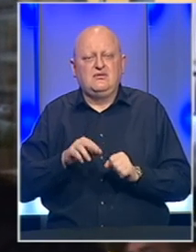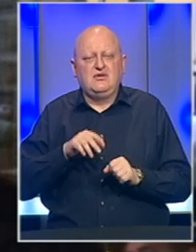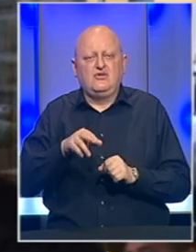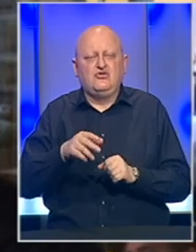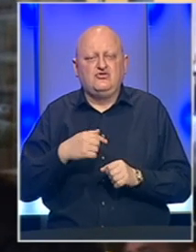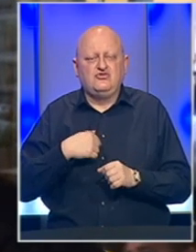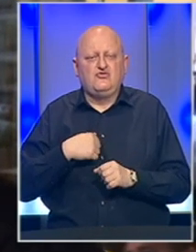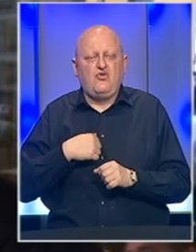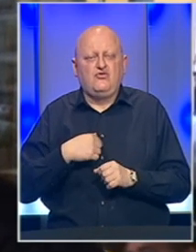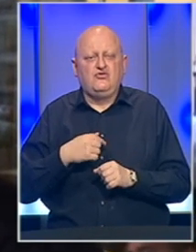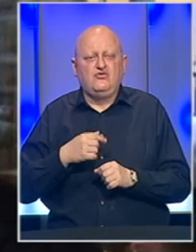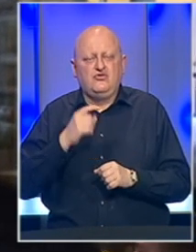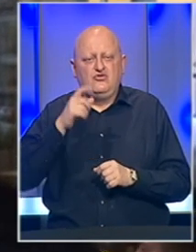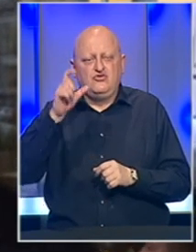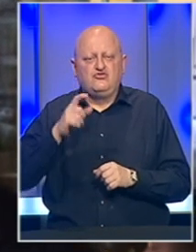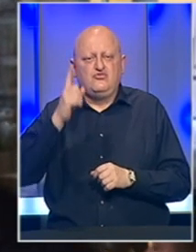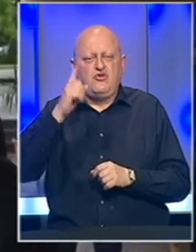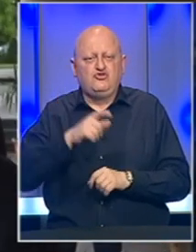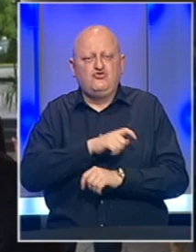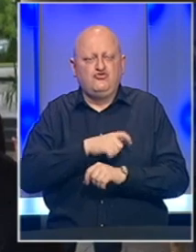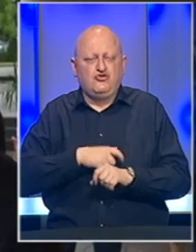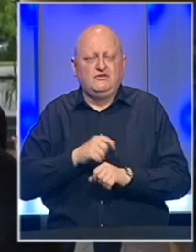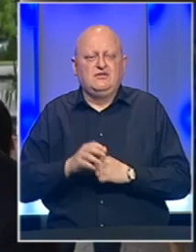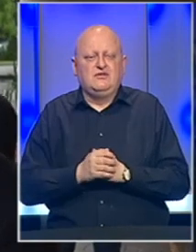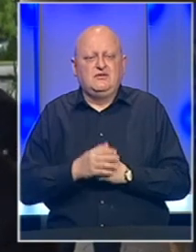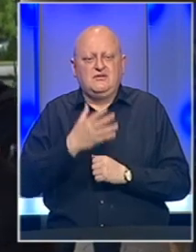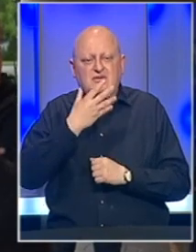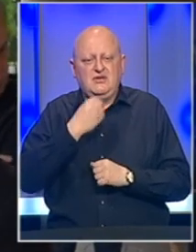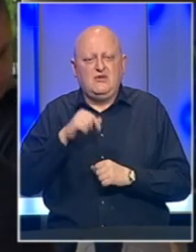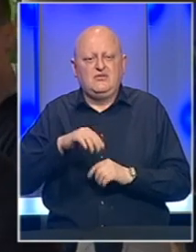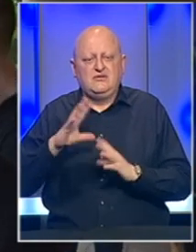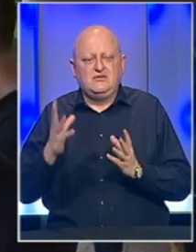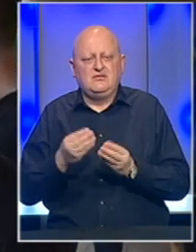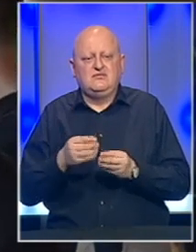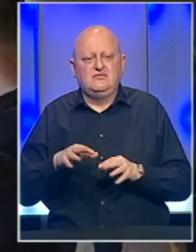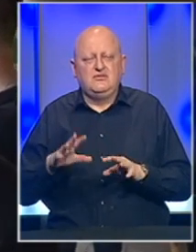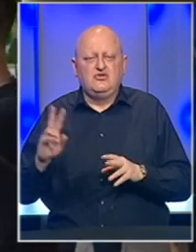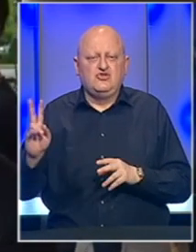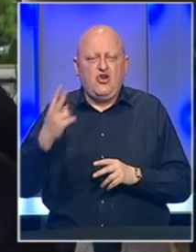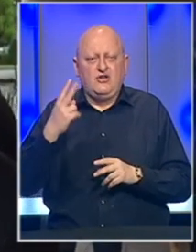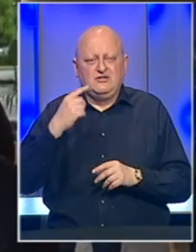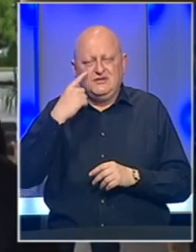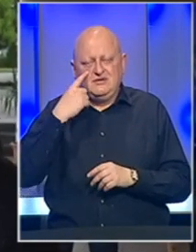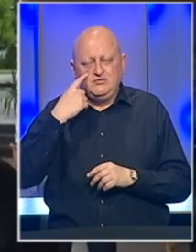ne bavim svoju ljudsku i božju dužnost. Lijepo što su ovako svi se odazvali i